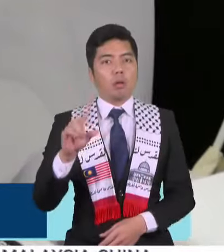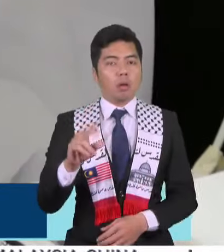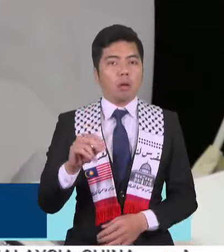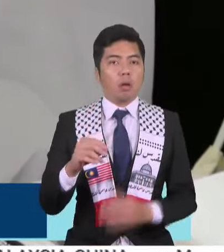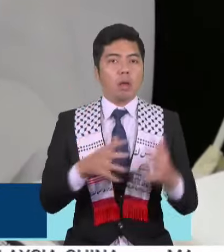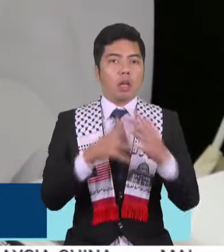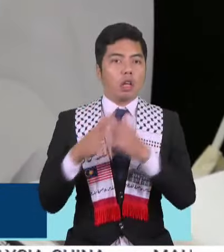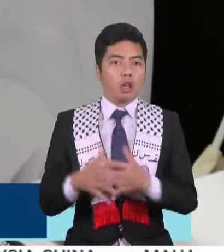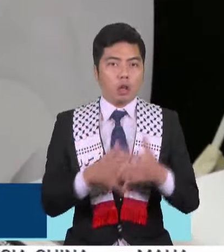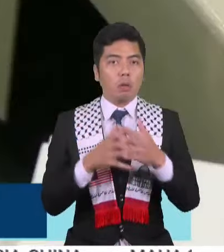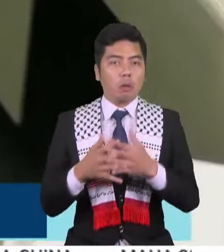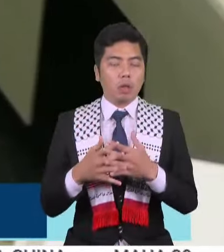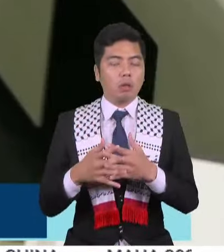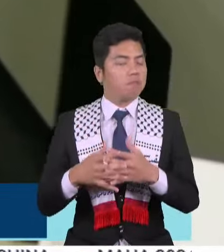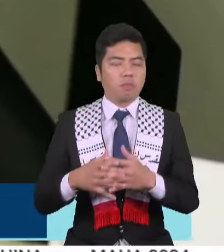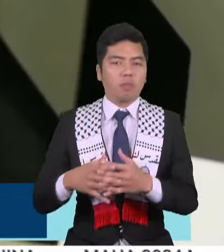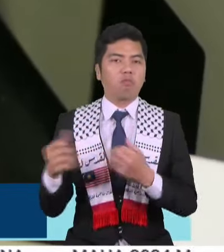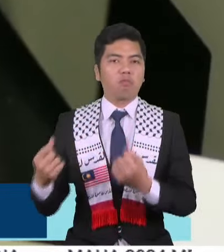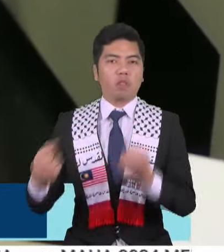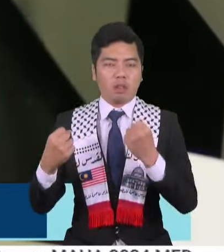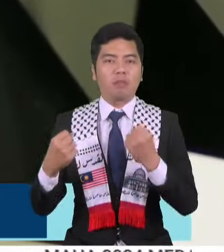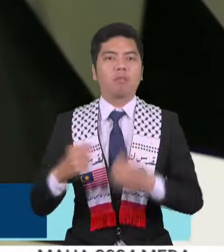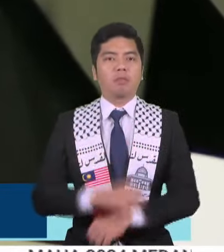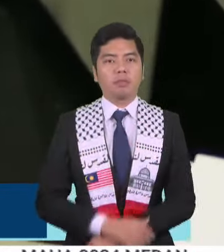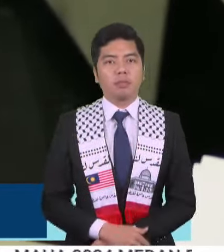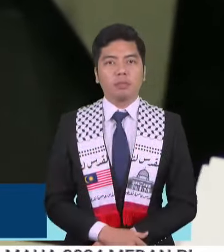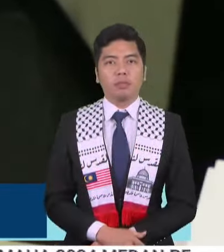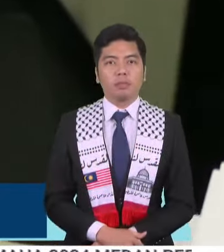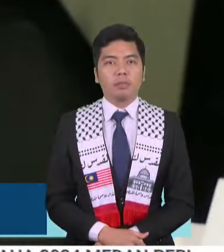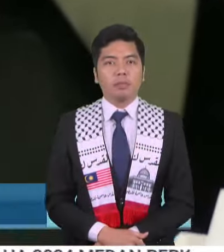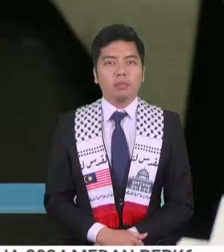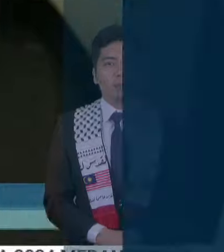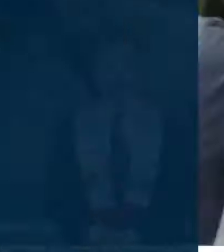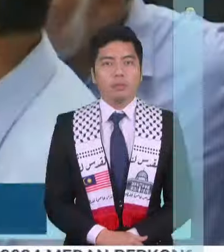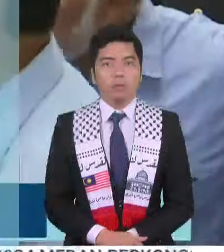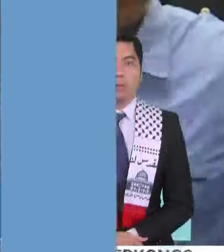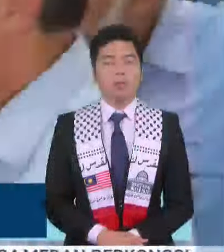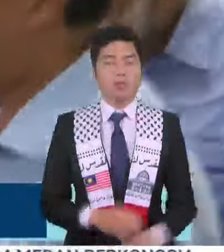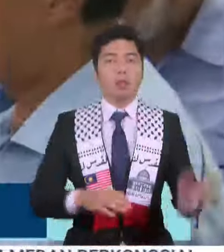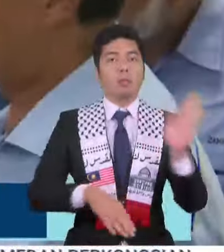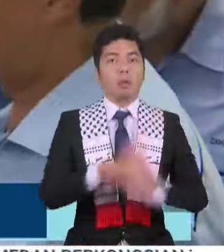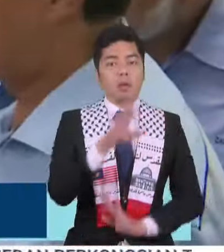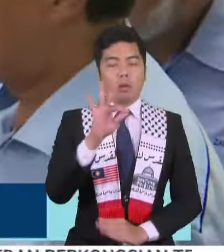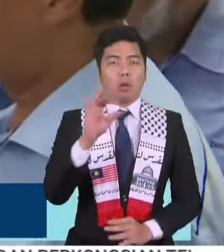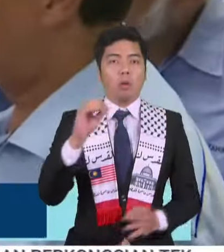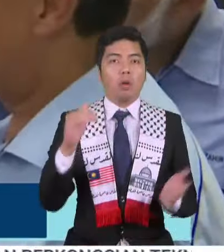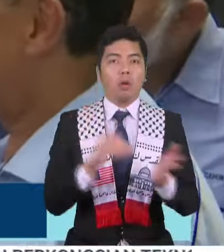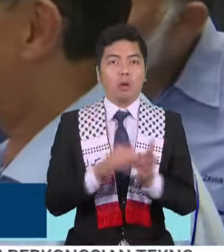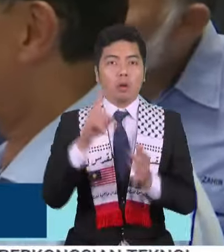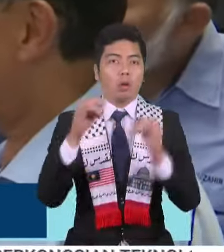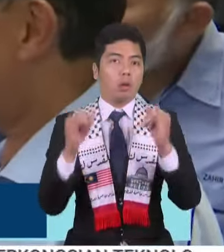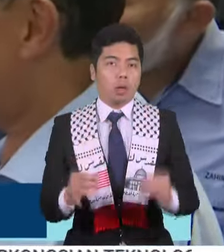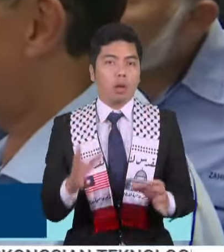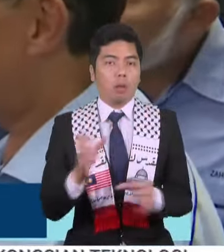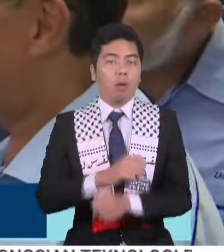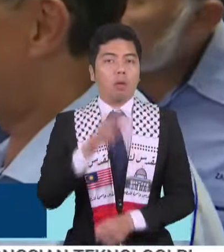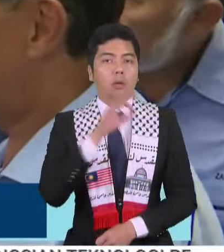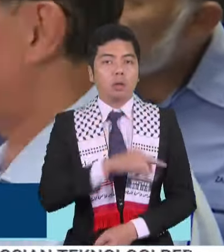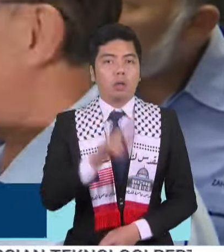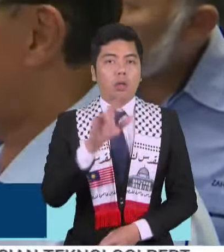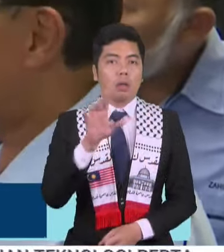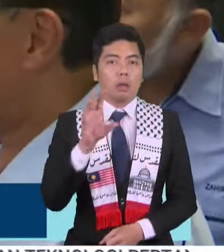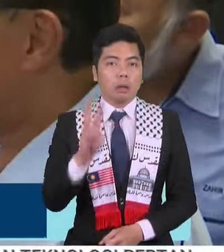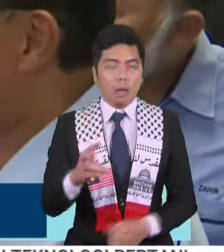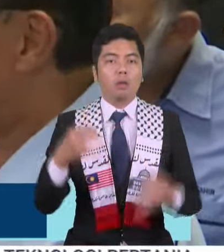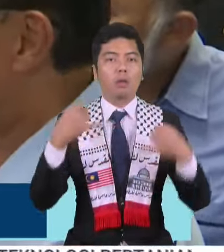Syarikat yang dikeluarkan lebih kukuh daripada jangkaan. Lebih 90,000 individu menerima manfaat